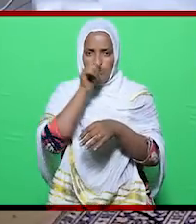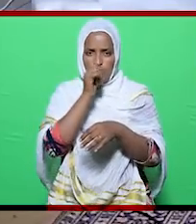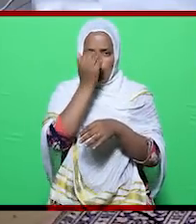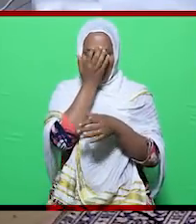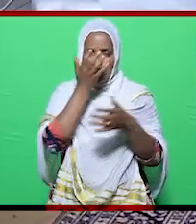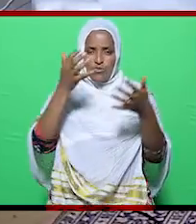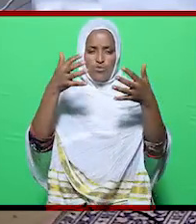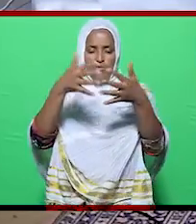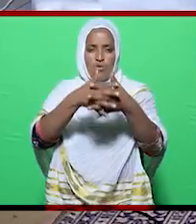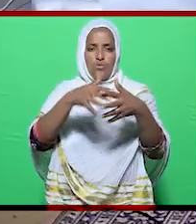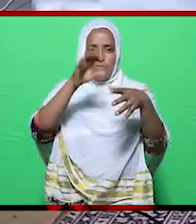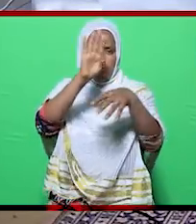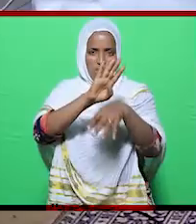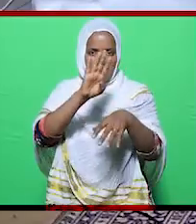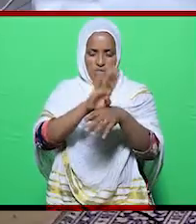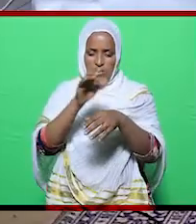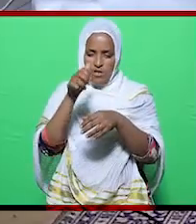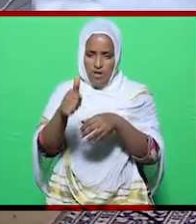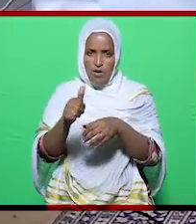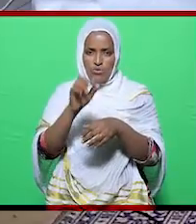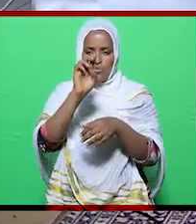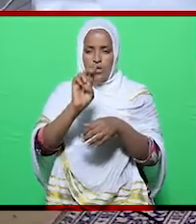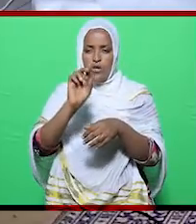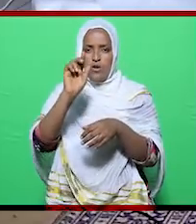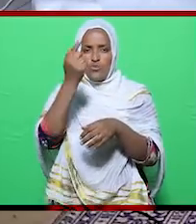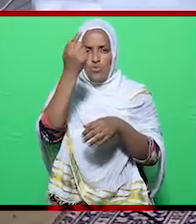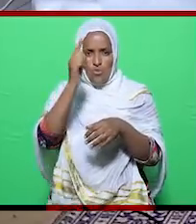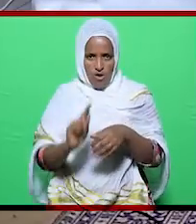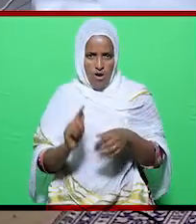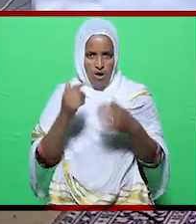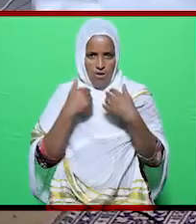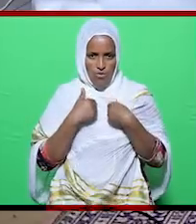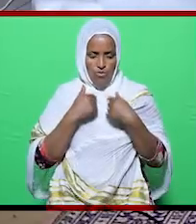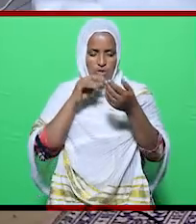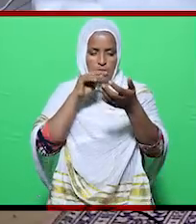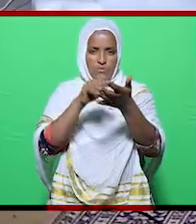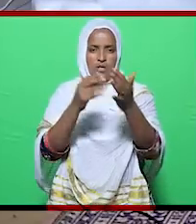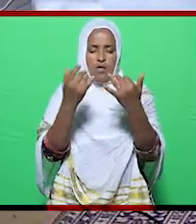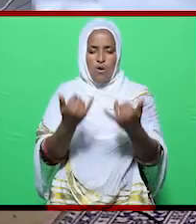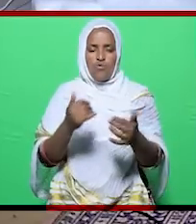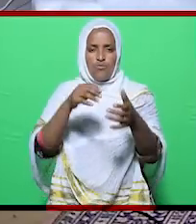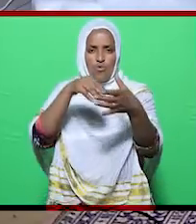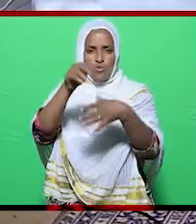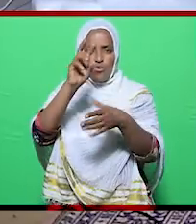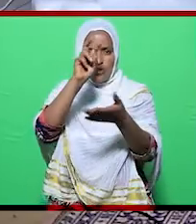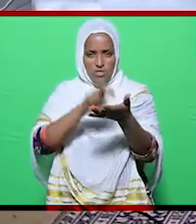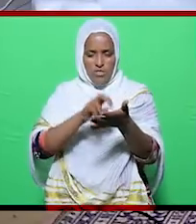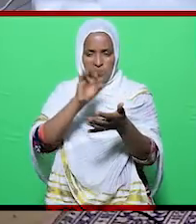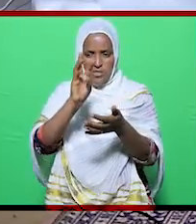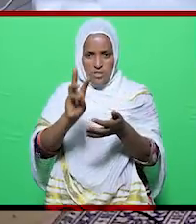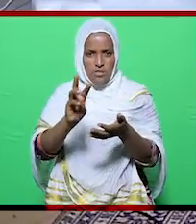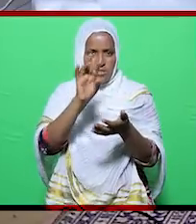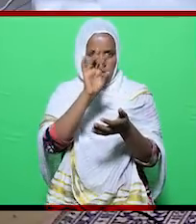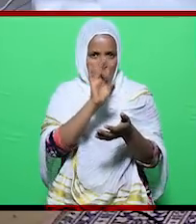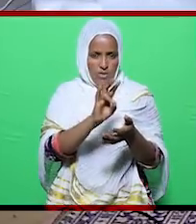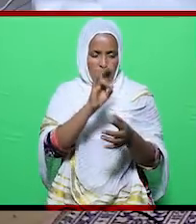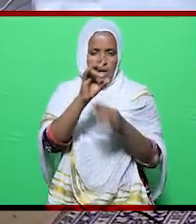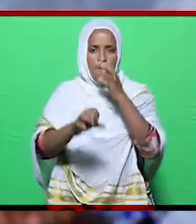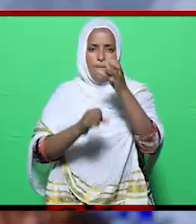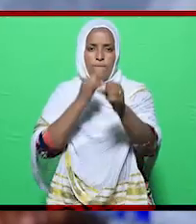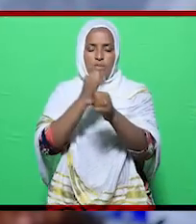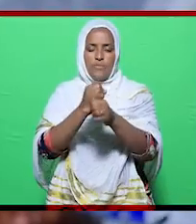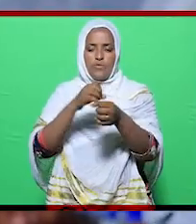ሥዕላት በኢትዮጵያ ኦርቶዶክስ ተዋሕዶ ክርስቲያን የራሱ የሆነ ቀኖና አለው። ለምሳሌ አሁን በወጣው በ2006